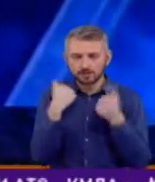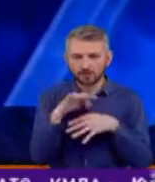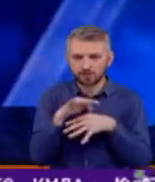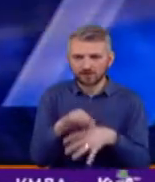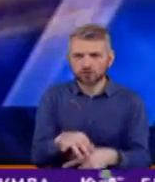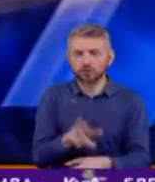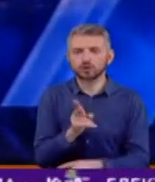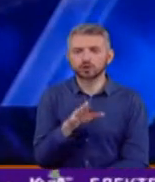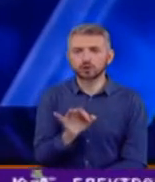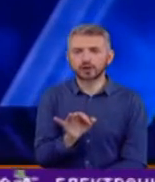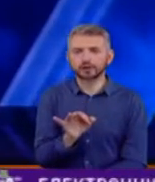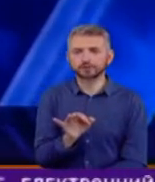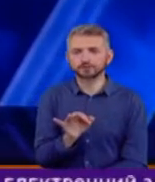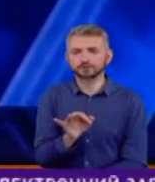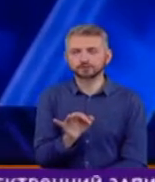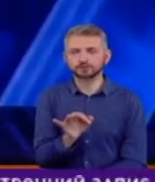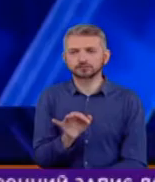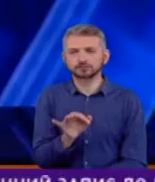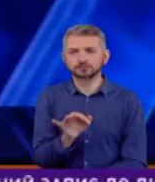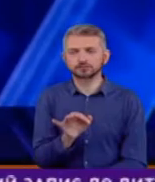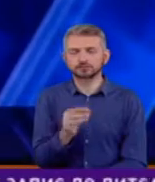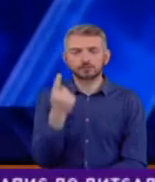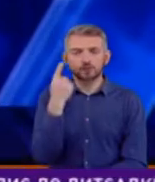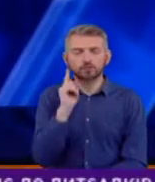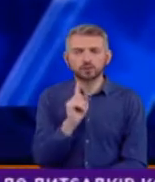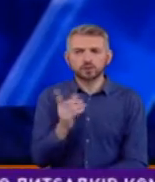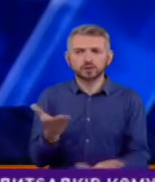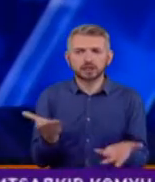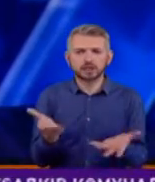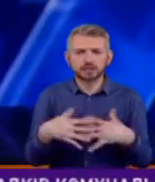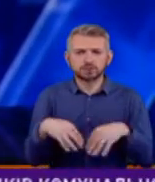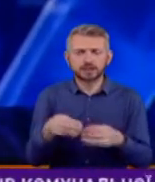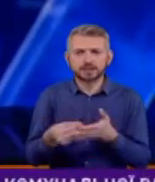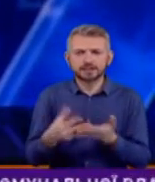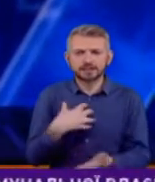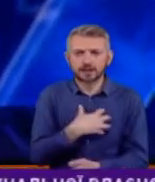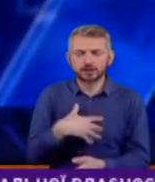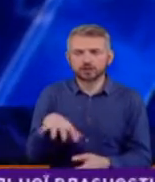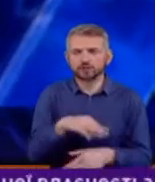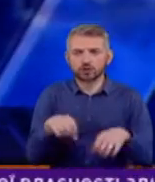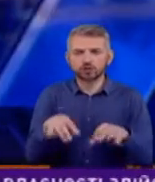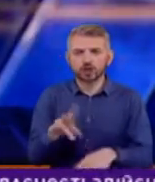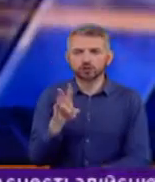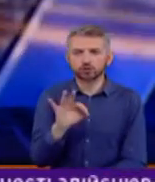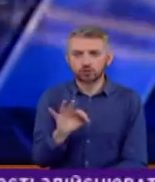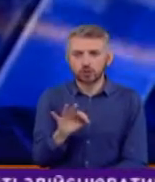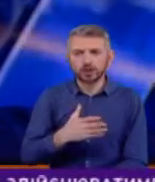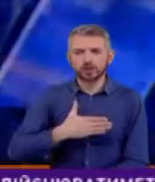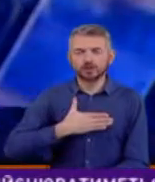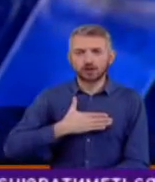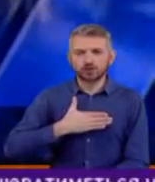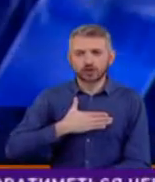кто-то думает, что там, я не знаю, какие-то семейные ценности все решат. Но